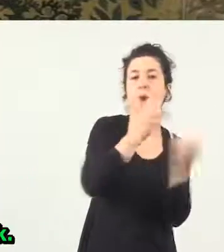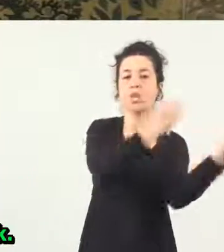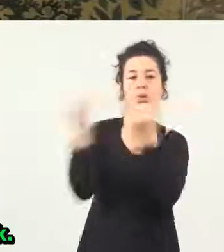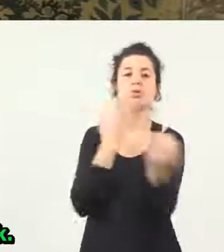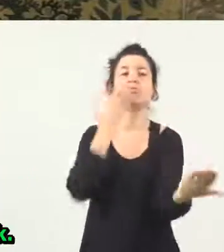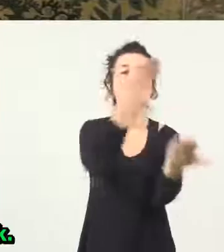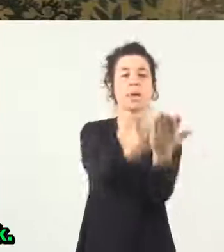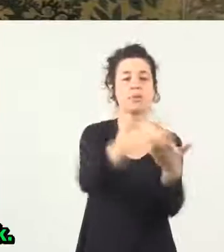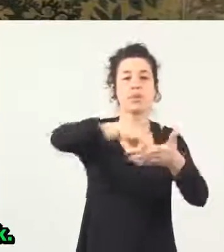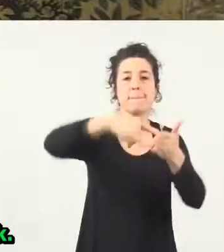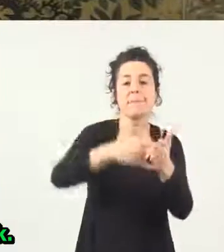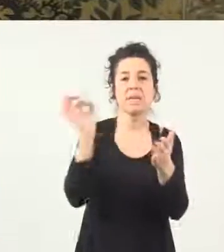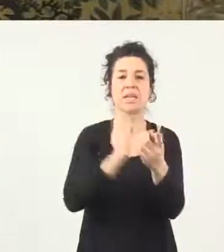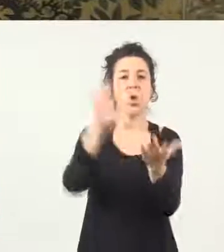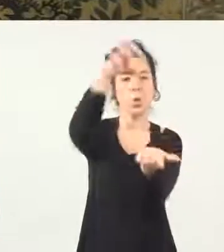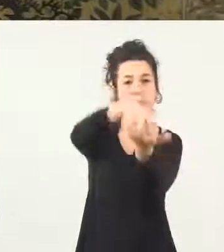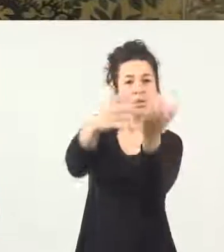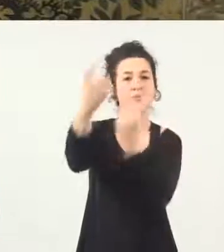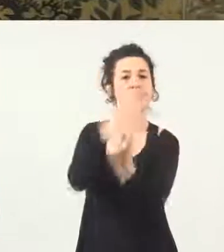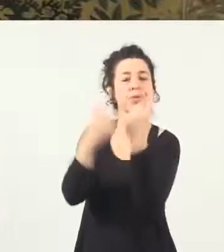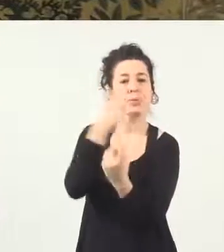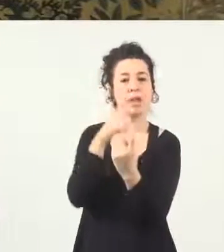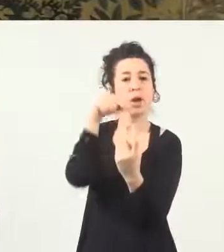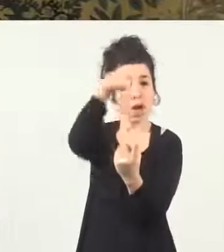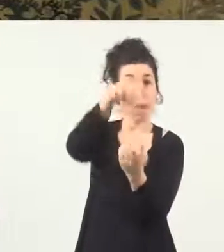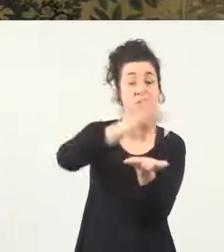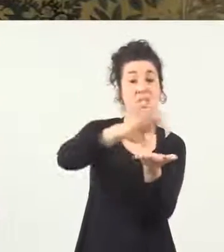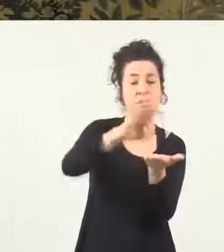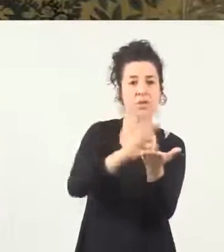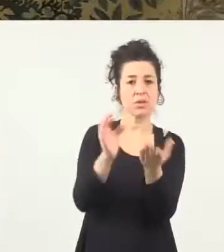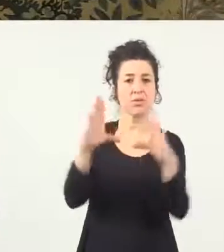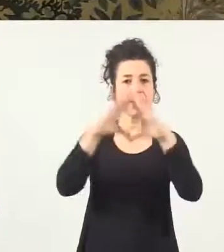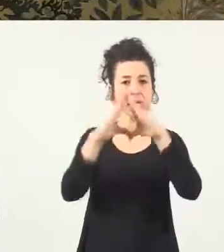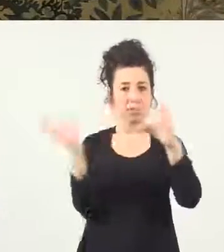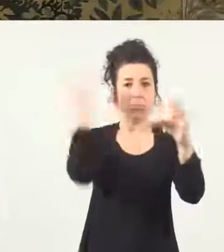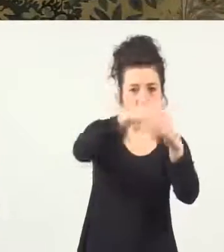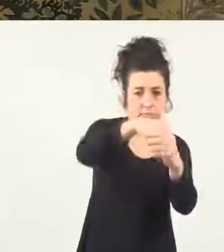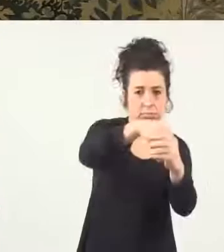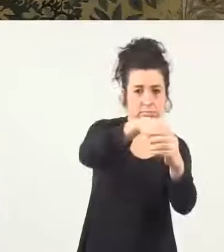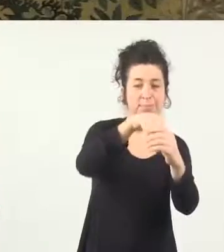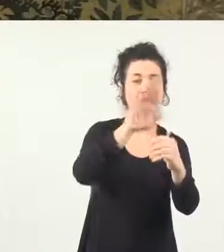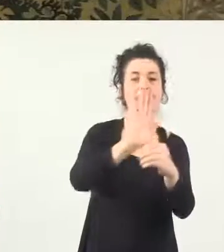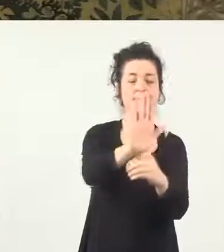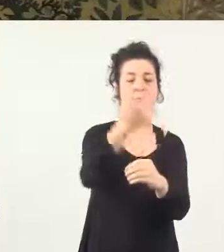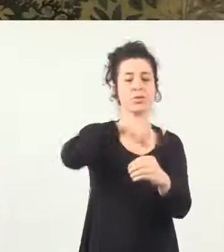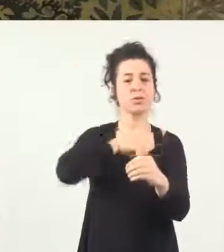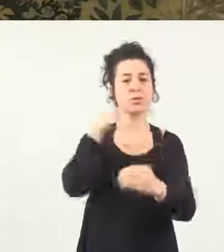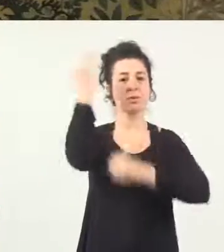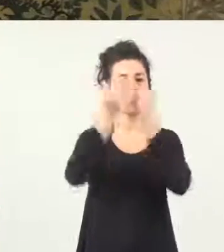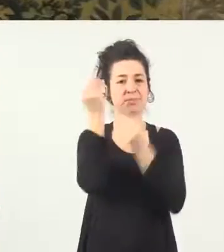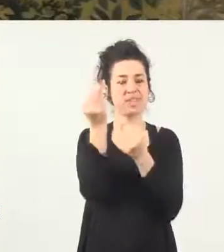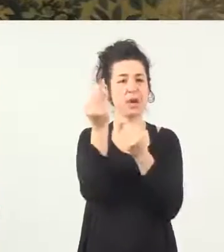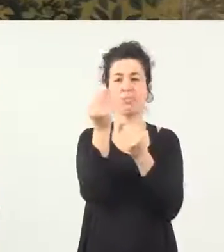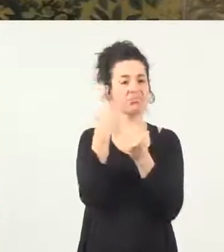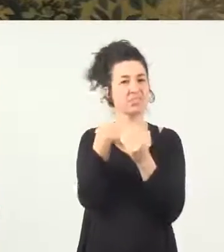ba, planinak, edo informazio zentruak, alako zerbitzuetan implikatuta egon da feminismoaren parte bat. Hala ere, guk beti pentsatu dugu, ginela batez